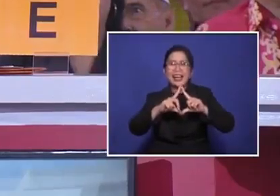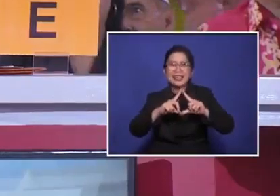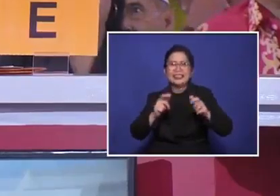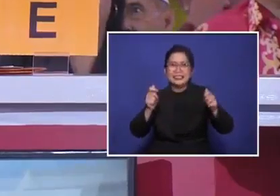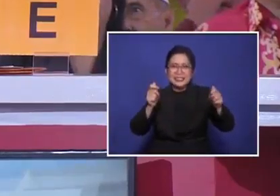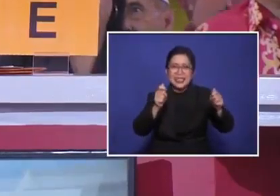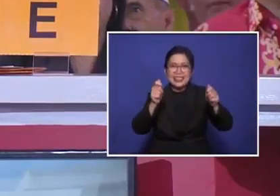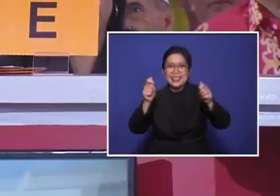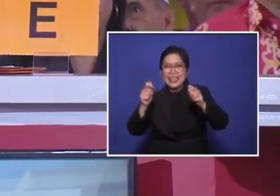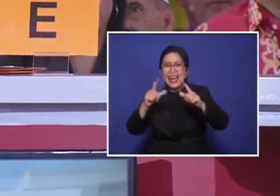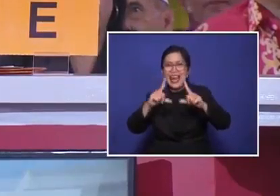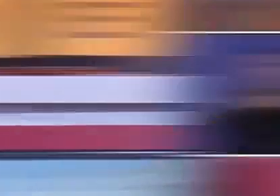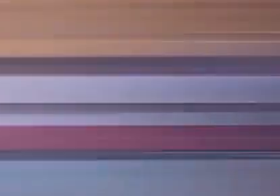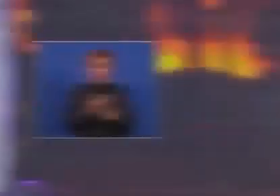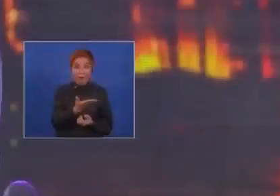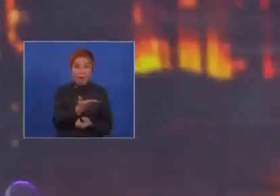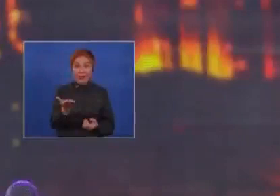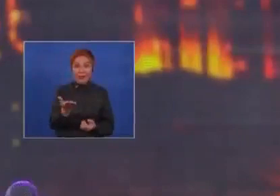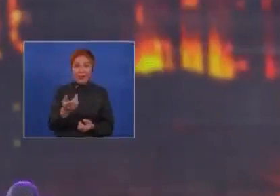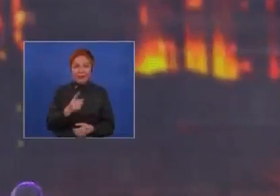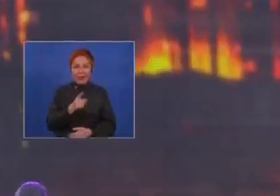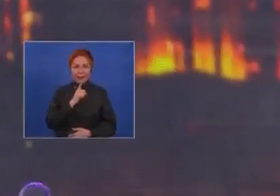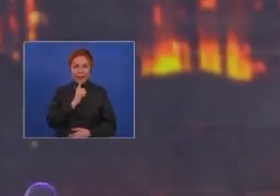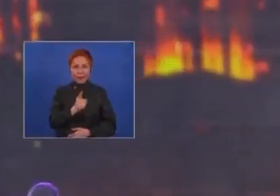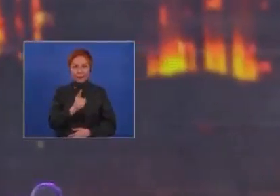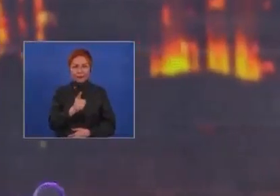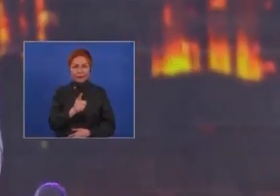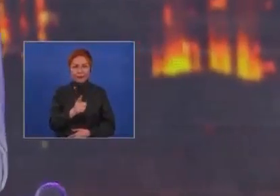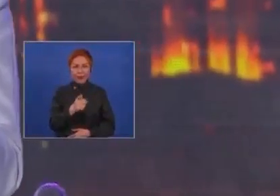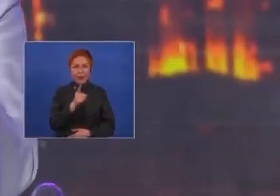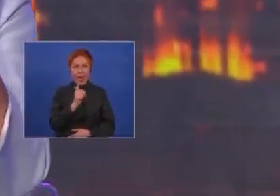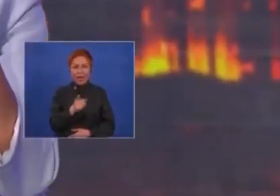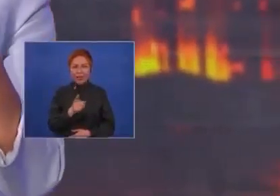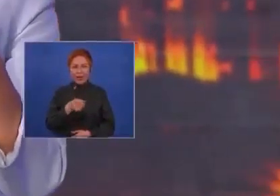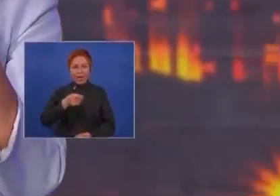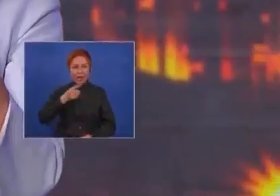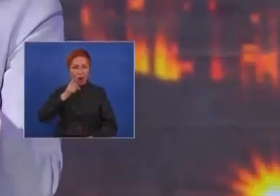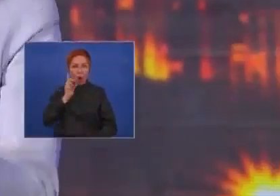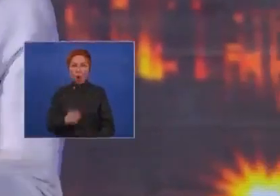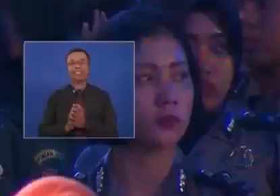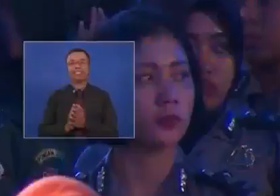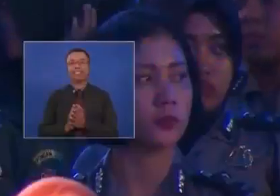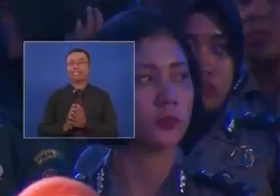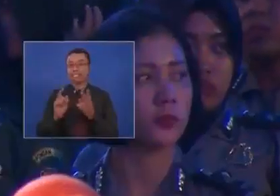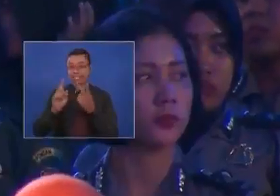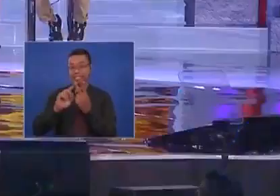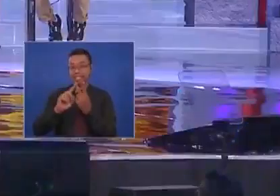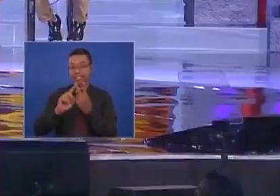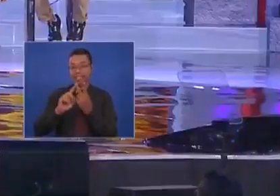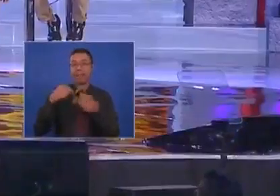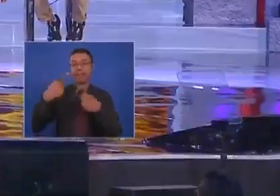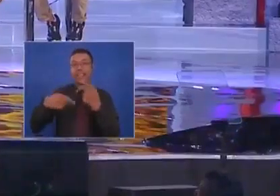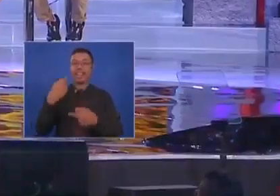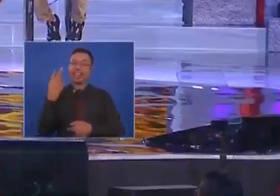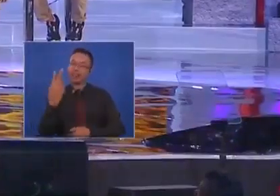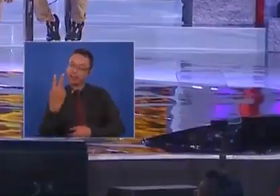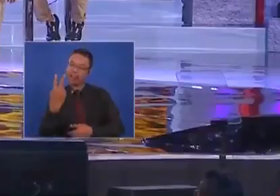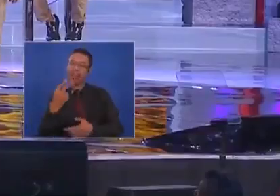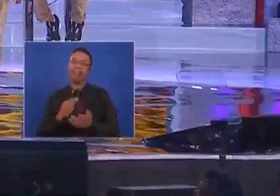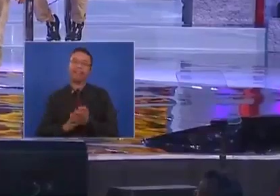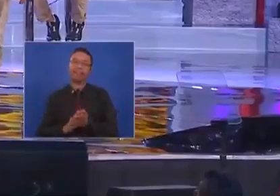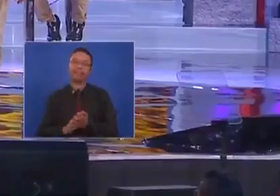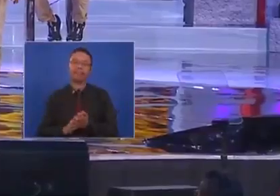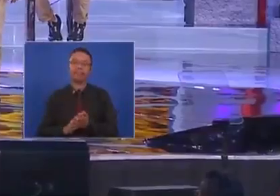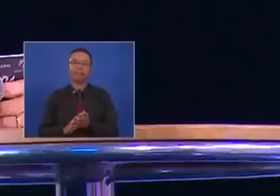Indonesia 17 Januari lalu. Jurnalis kawakan yang sudah malang melintang di pertelevisian nasional ini sebelumnya